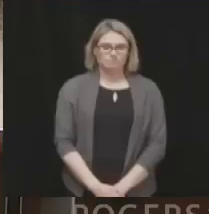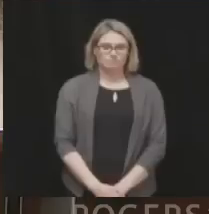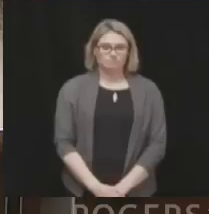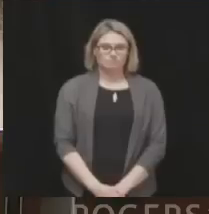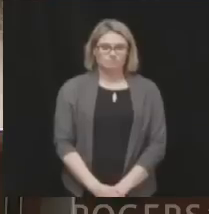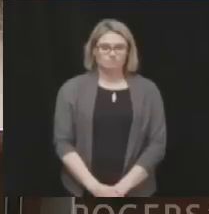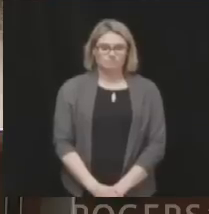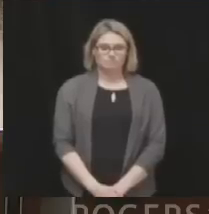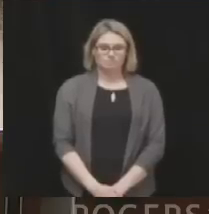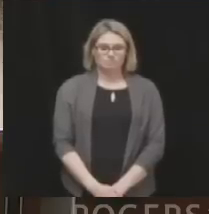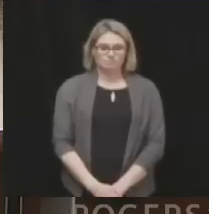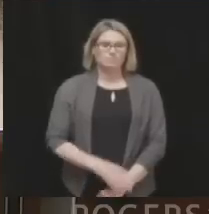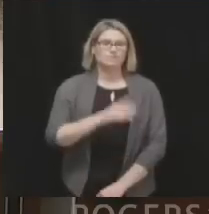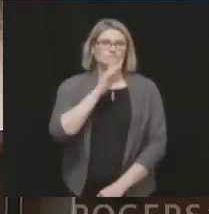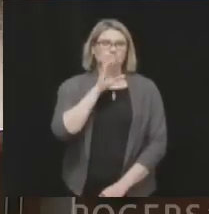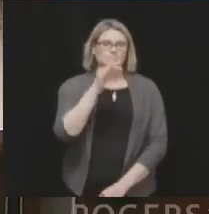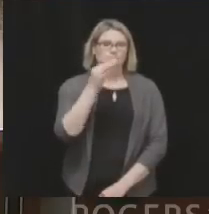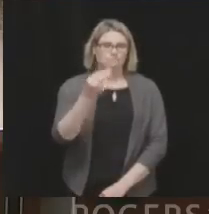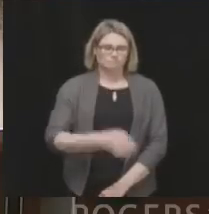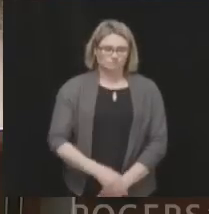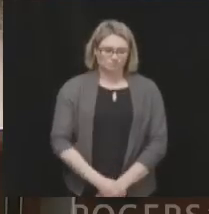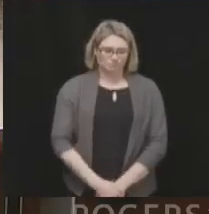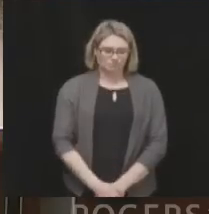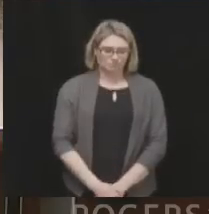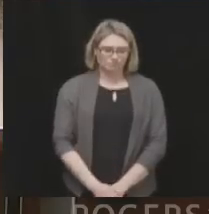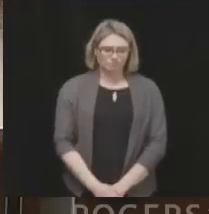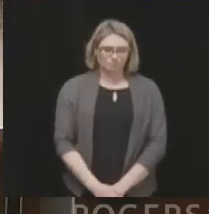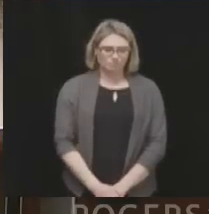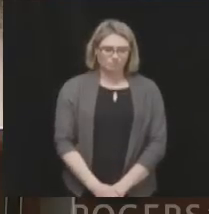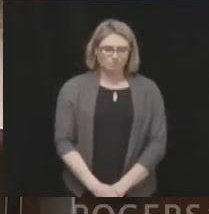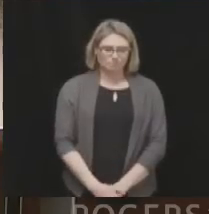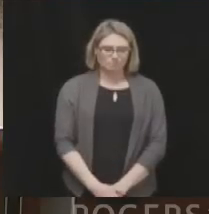M. David Coon, chef de parti vert de Nouveau-Brunswick.